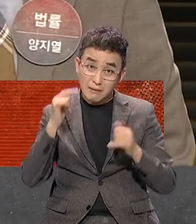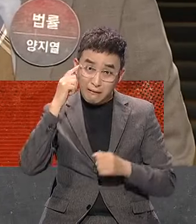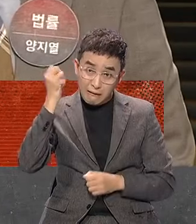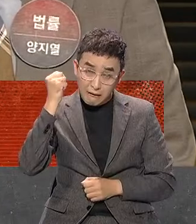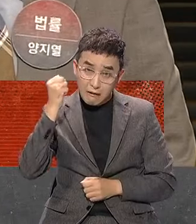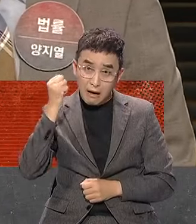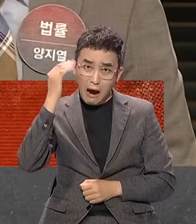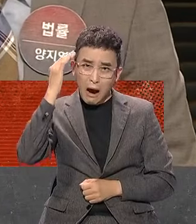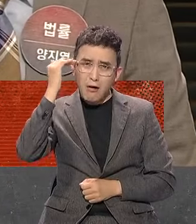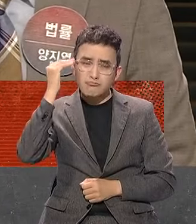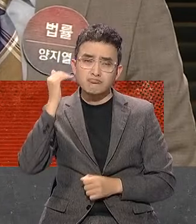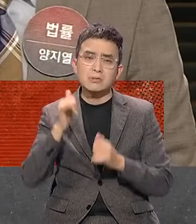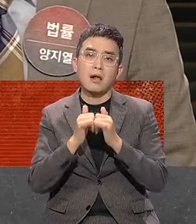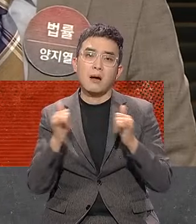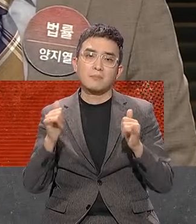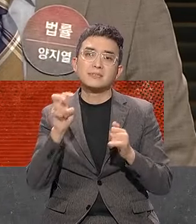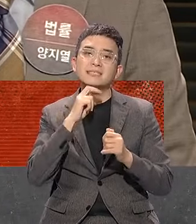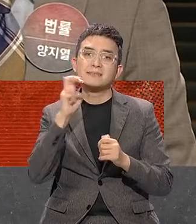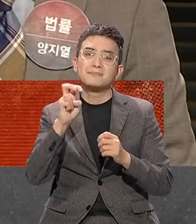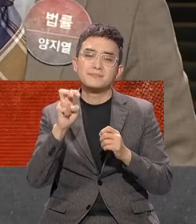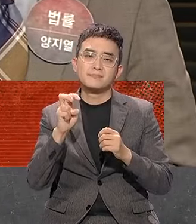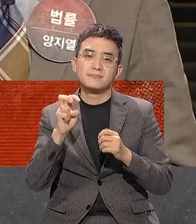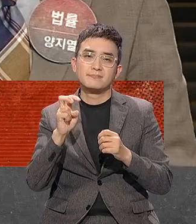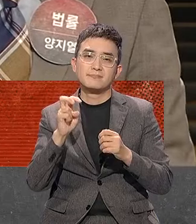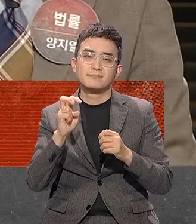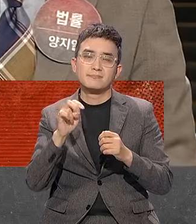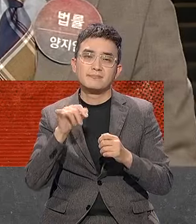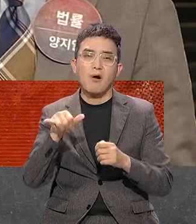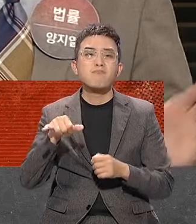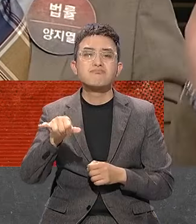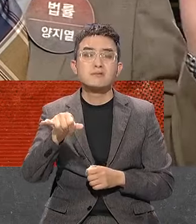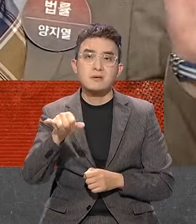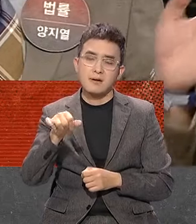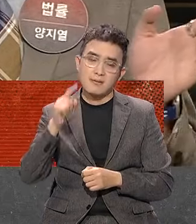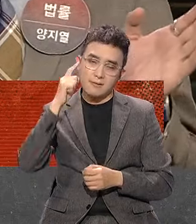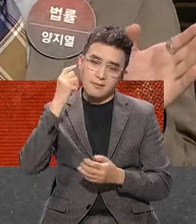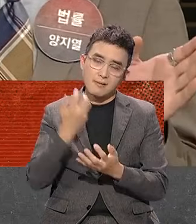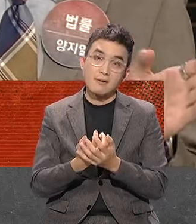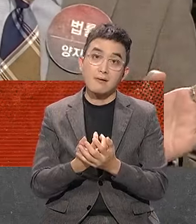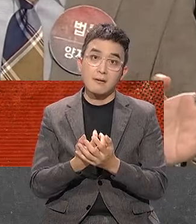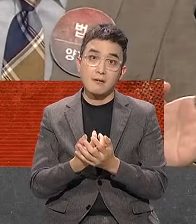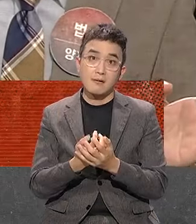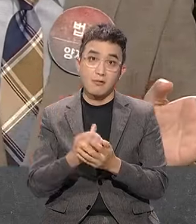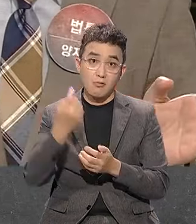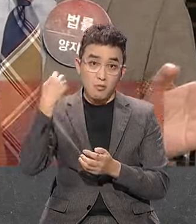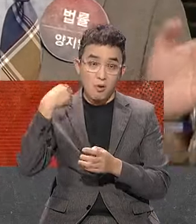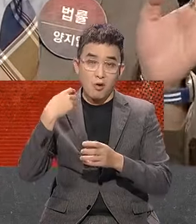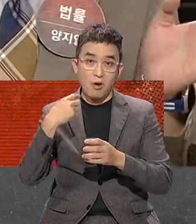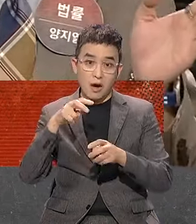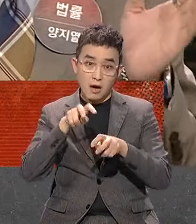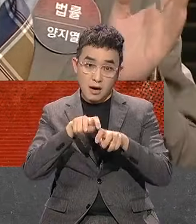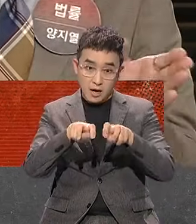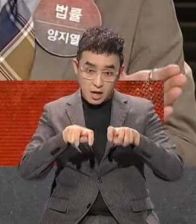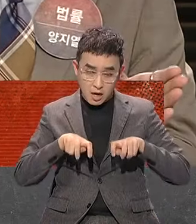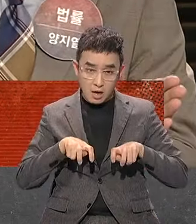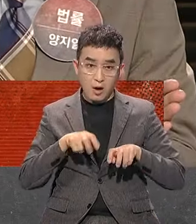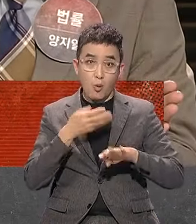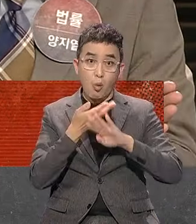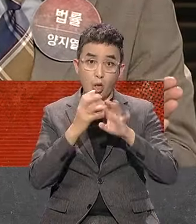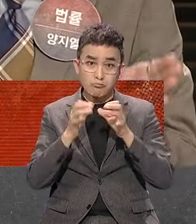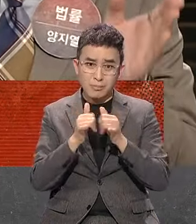추정이 되는 20대 커플이었다고 합니다 그래서 이분이 아니 지금 뒤에 외국인들도 탔을 텐데 한국에 온